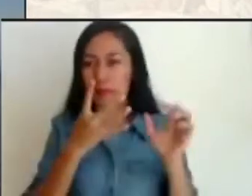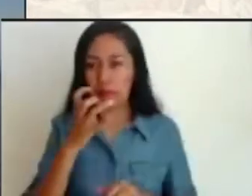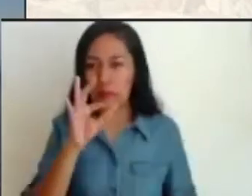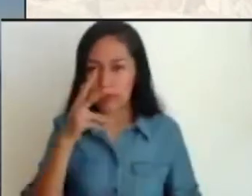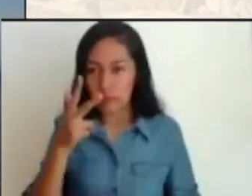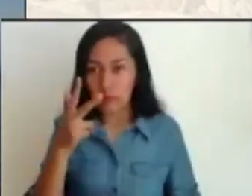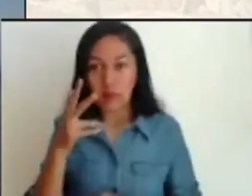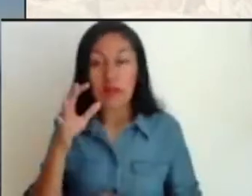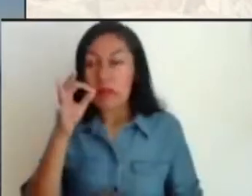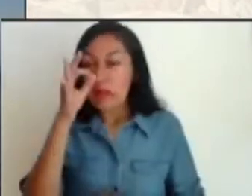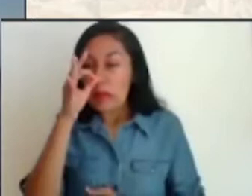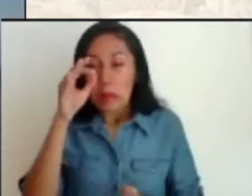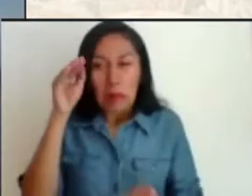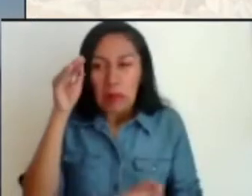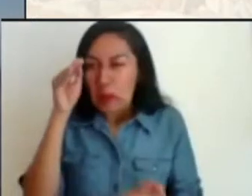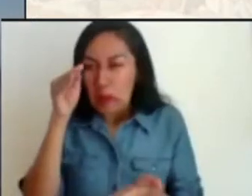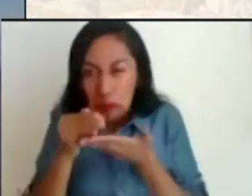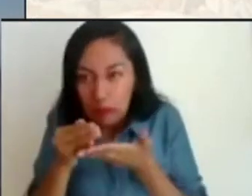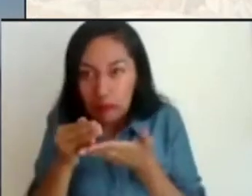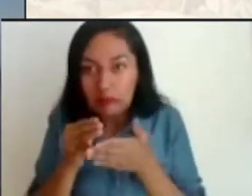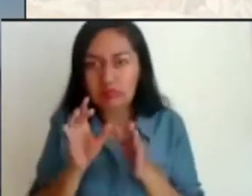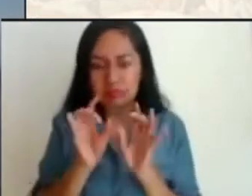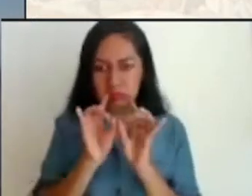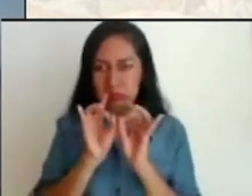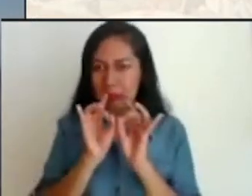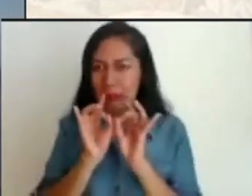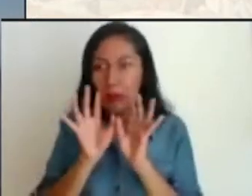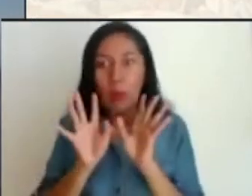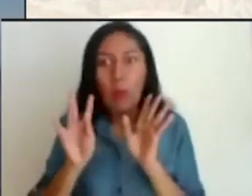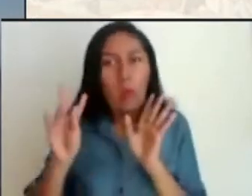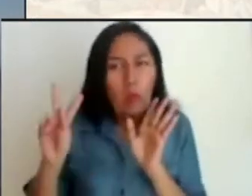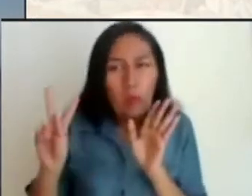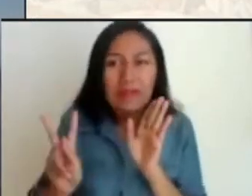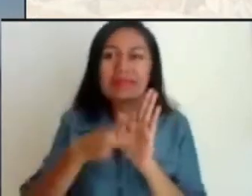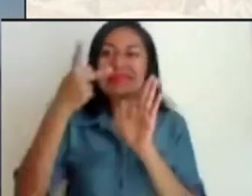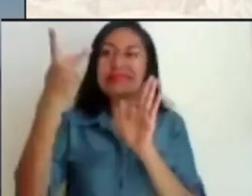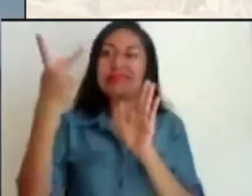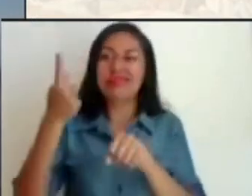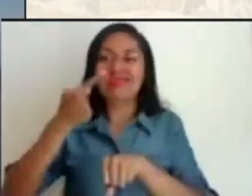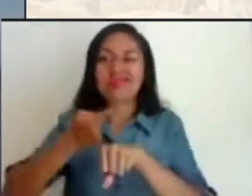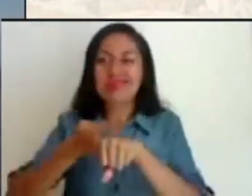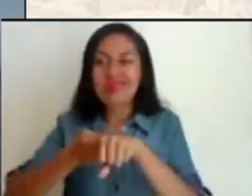hubo frecuentes remisiones y otra vez brotes de peste a lo largo de muchos